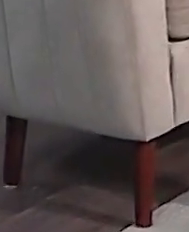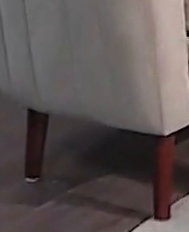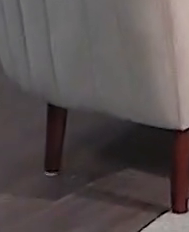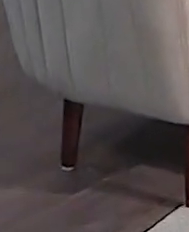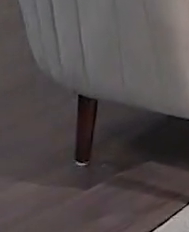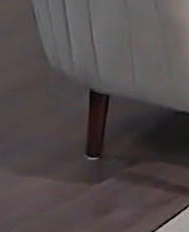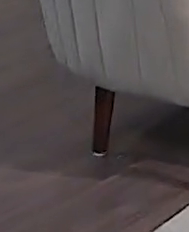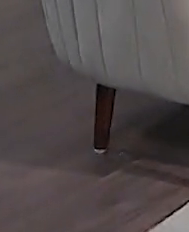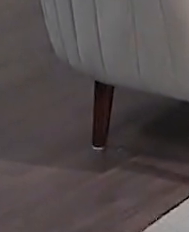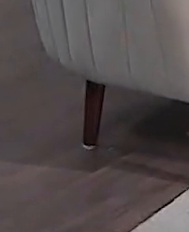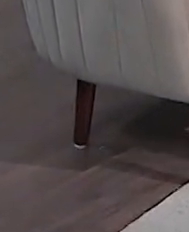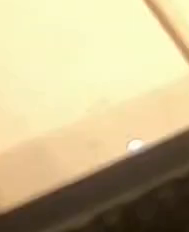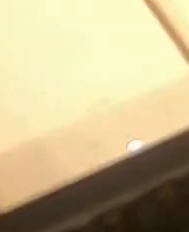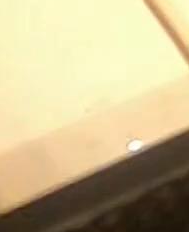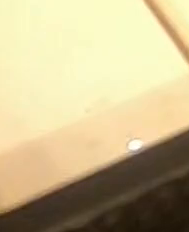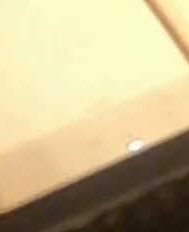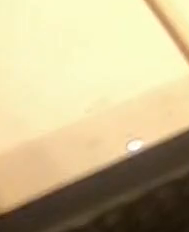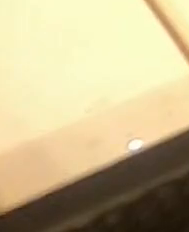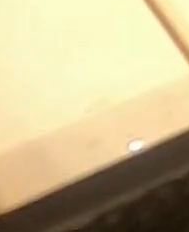خلاص بقيت جنية.